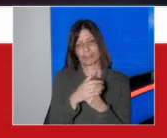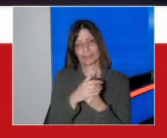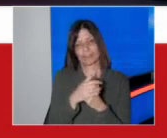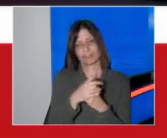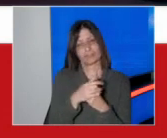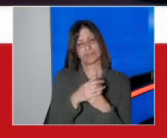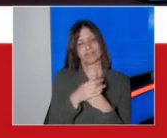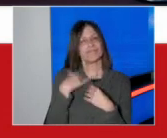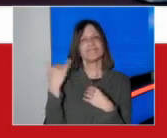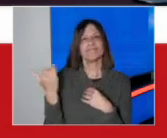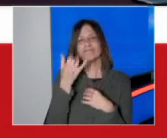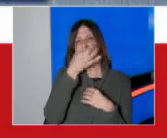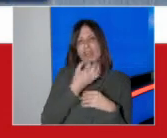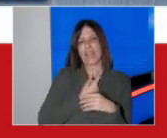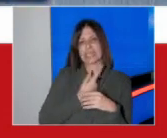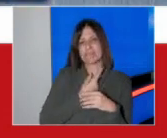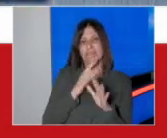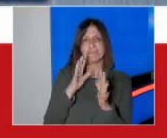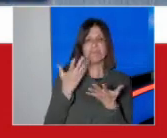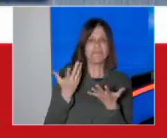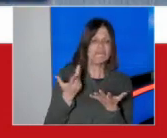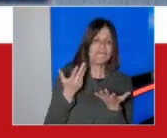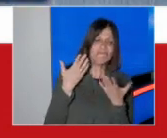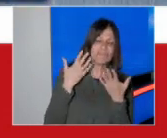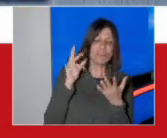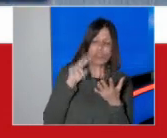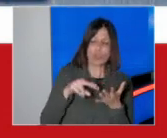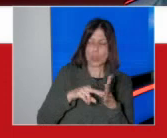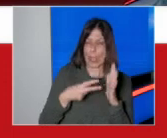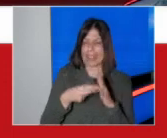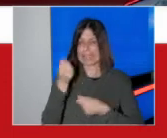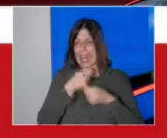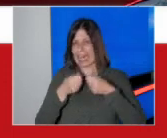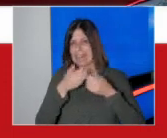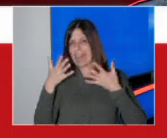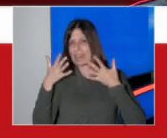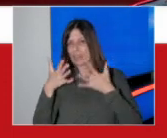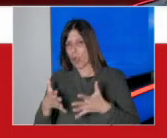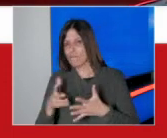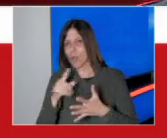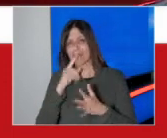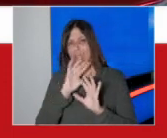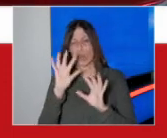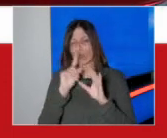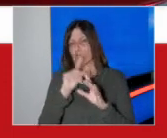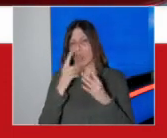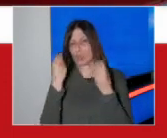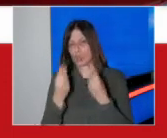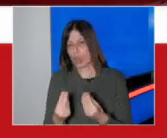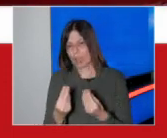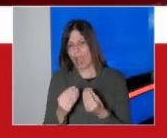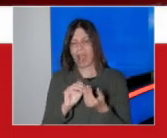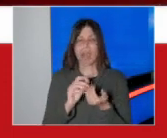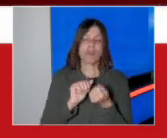אני כל הזמן שואל את עצמי, האם זה לא אינרנטי כשיוצא תוכנית כלכלית לתקוף אותה ולהגיד שהיא לא טובה, זה מה שאנחנו עושים בדרך כלל,